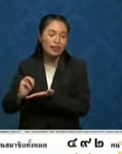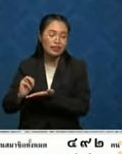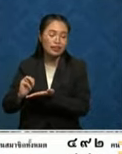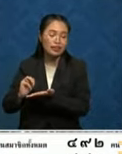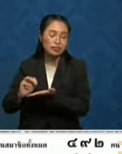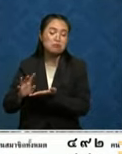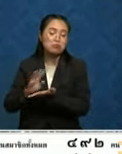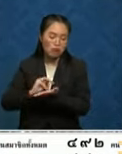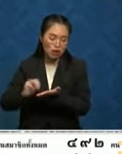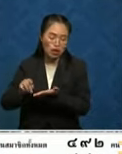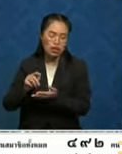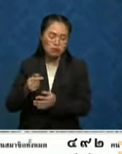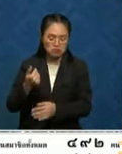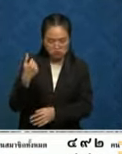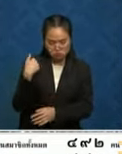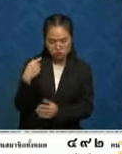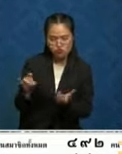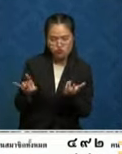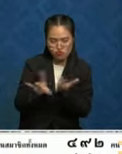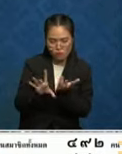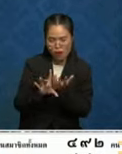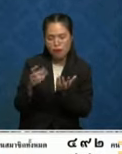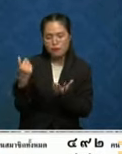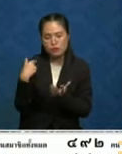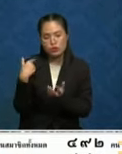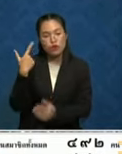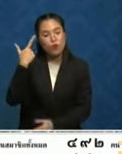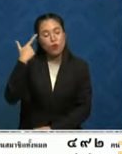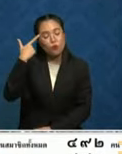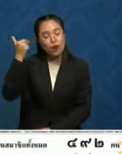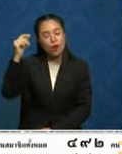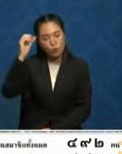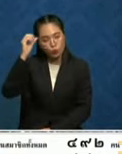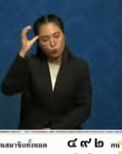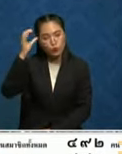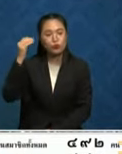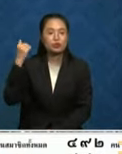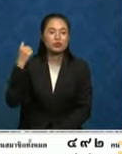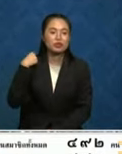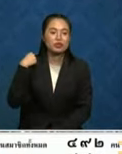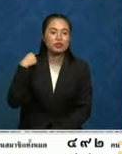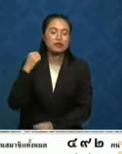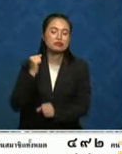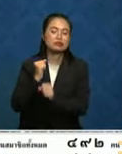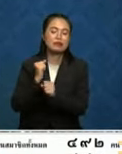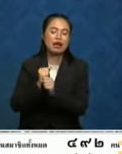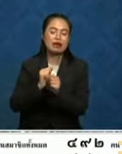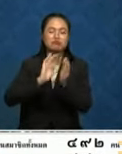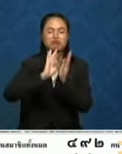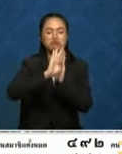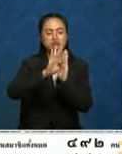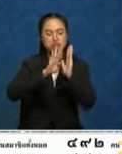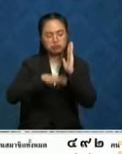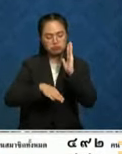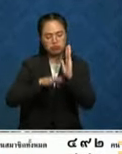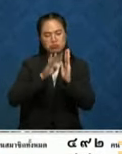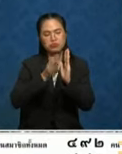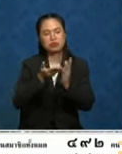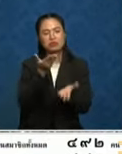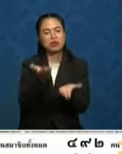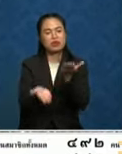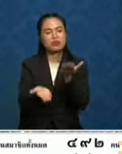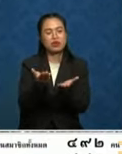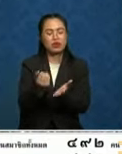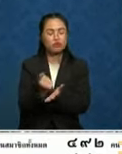ก็มีศักยภาพมีความรู้ความเข้าใจในบริบทของพื้นที่นะคะและก็สามารถช่วยเหลือพื้น